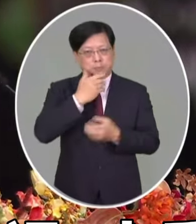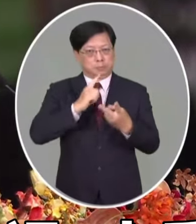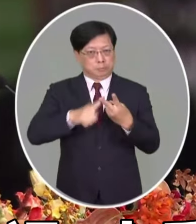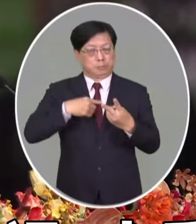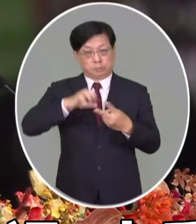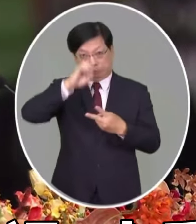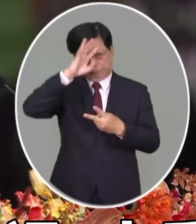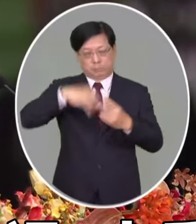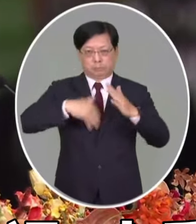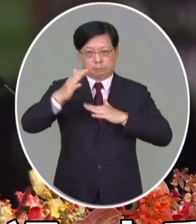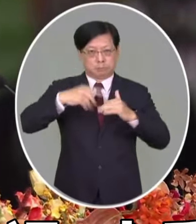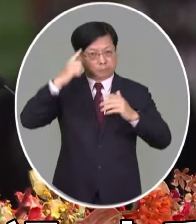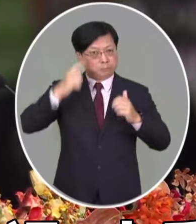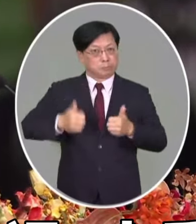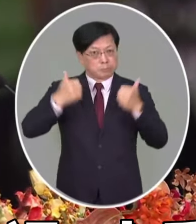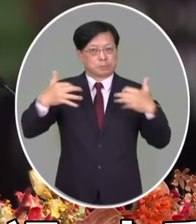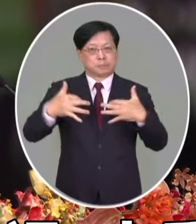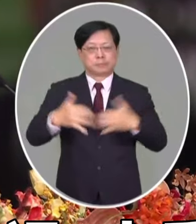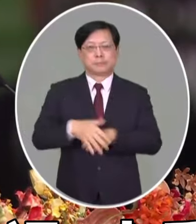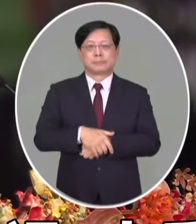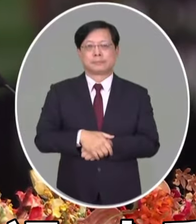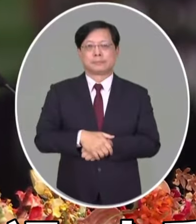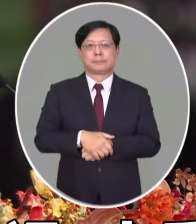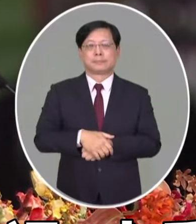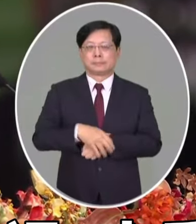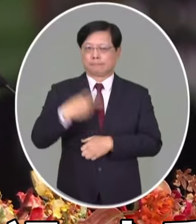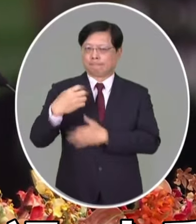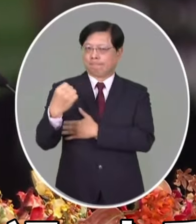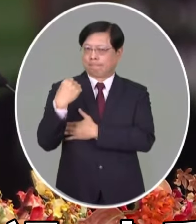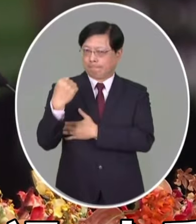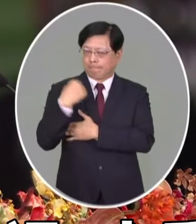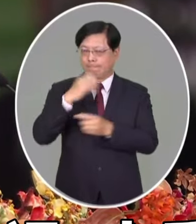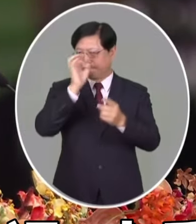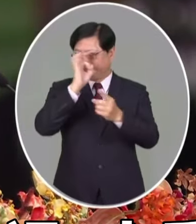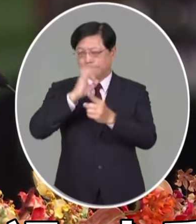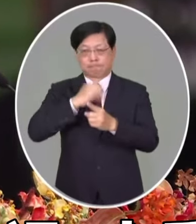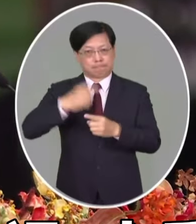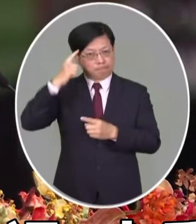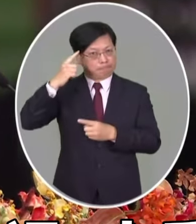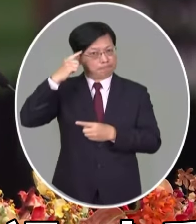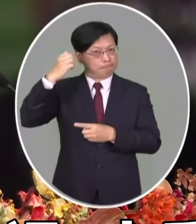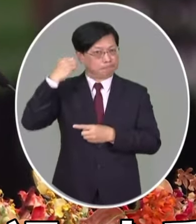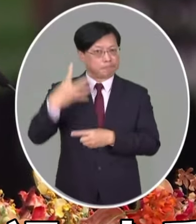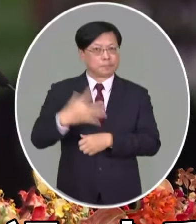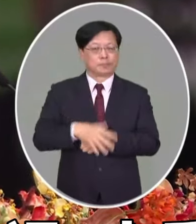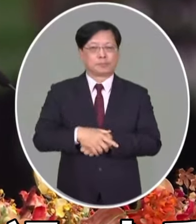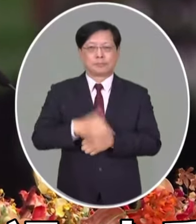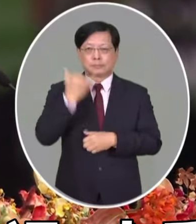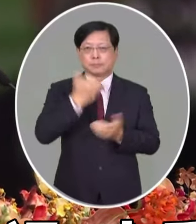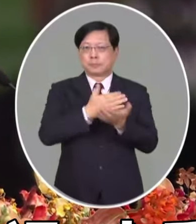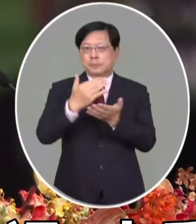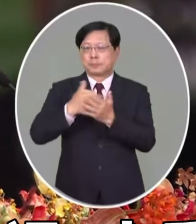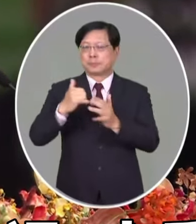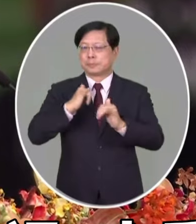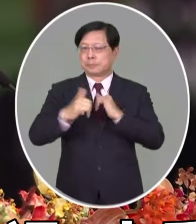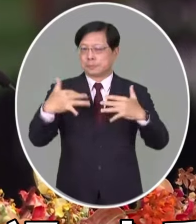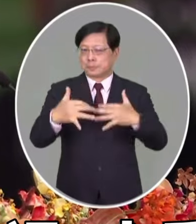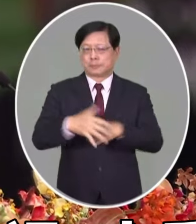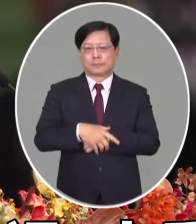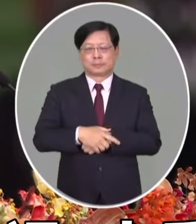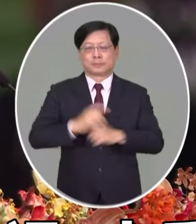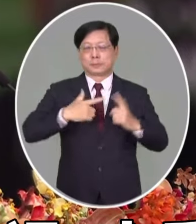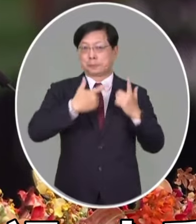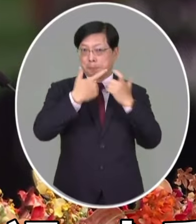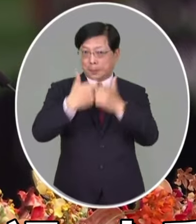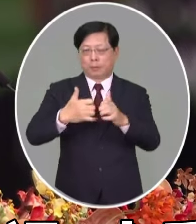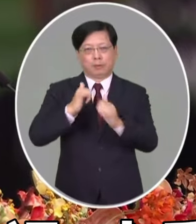朝野有共识的议题，以积极行动、创新思维解决民梦，来回